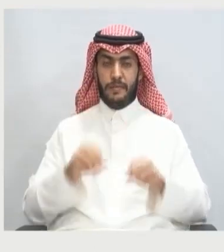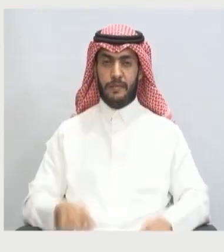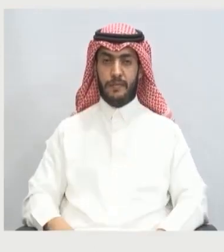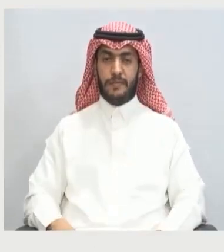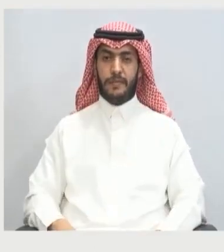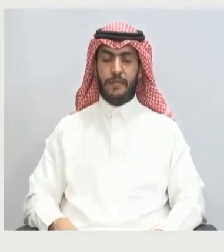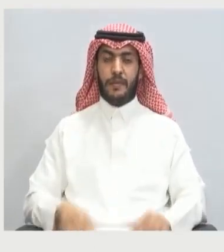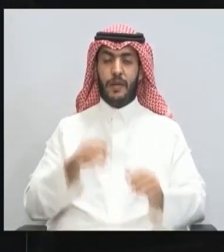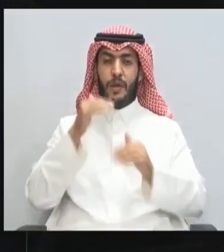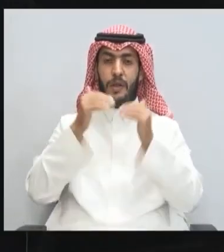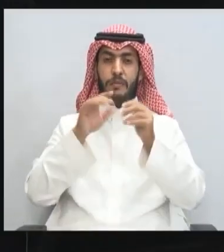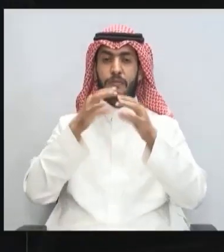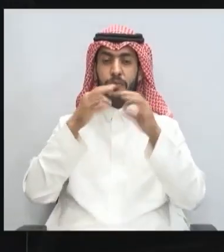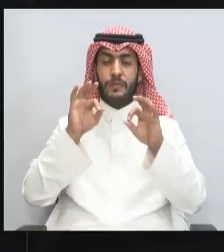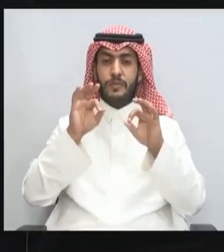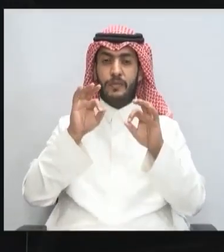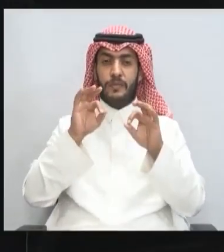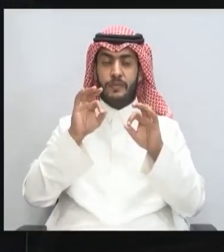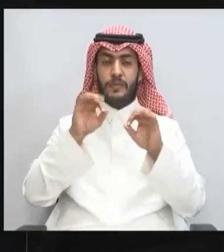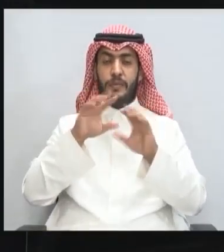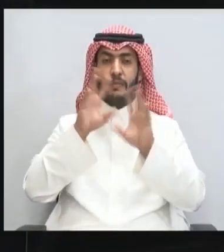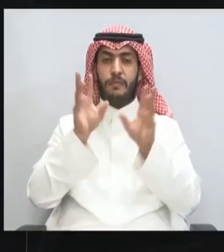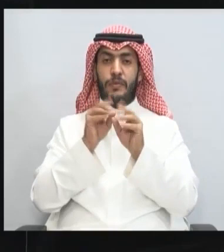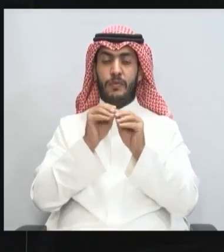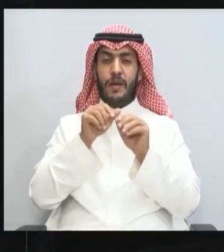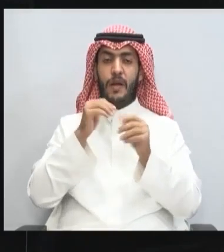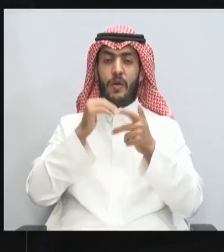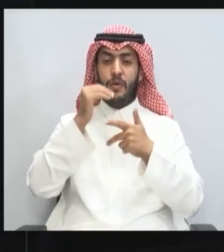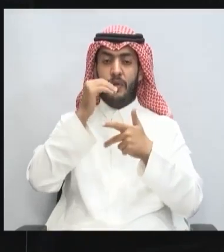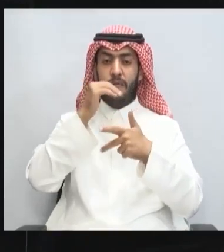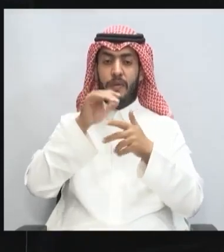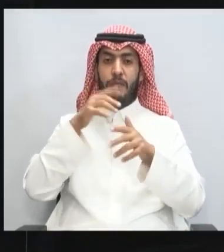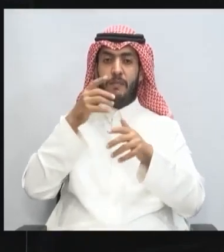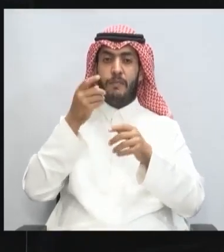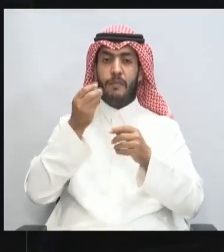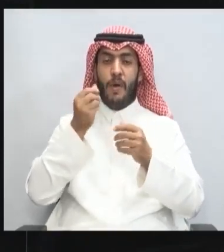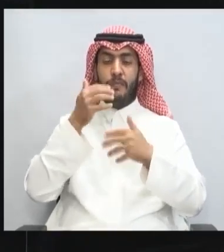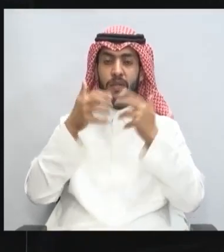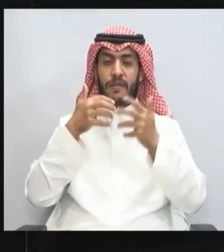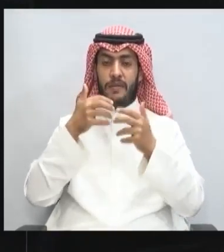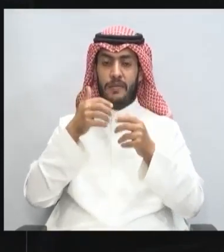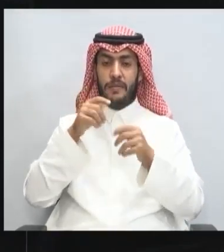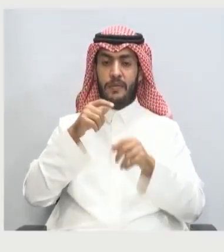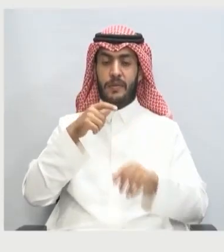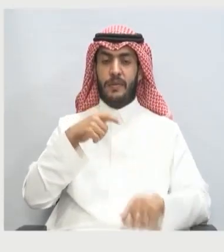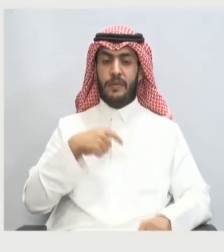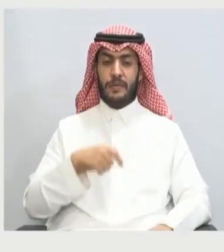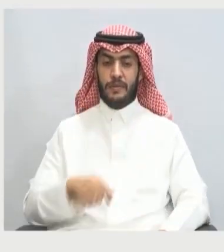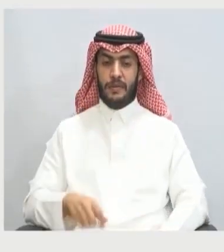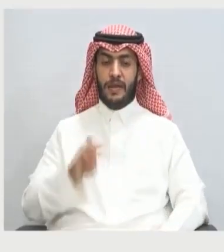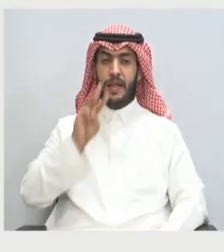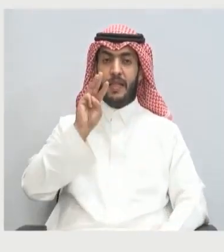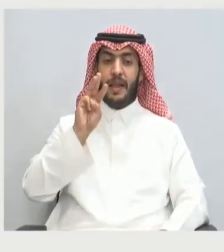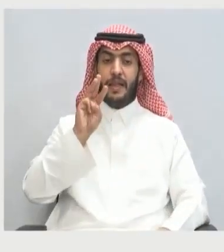الرتبه الكليه قلنا انها مجموع مجموع الرتب للمواد المتفاعله اذا مباشره ساقول ان